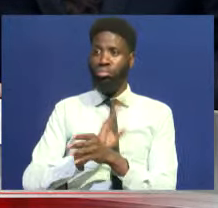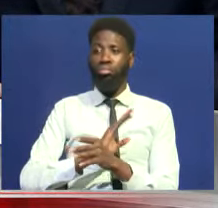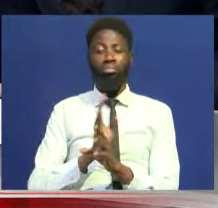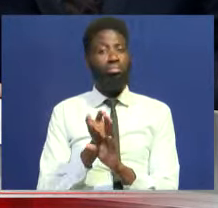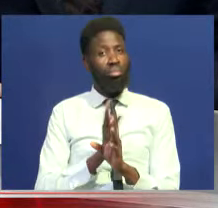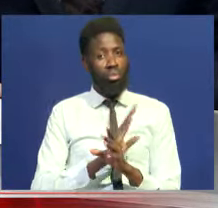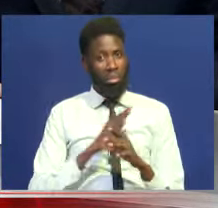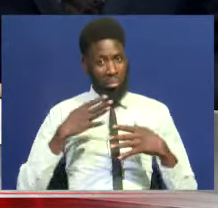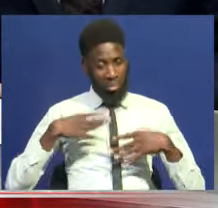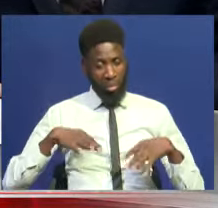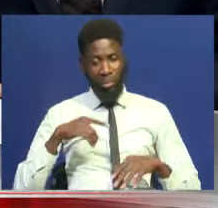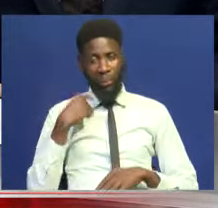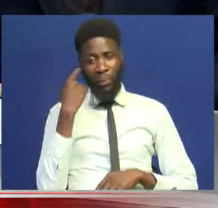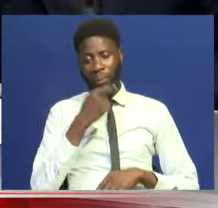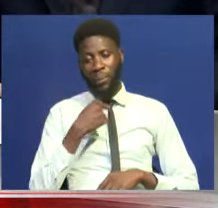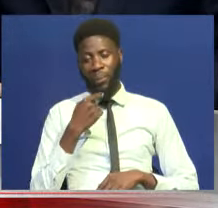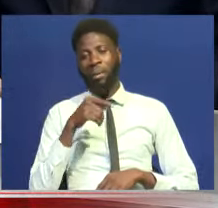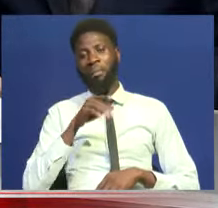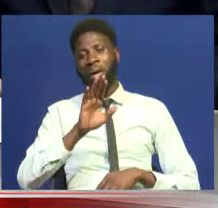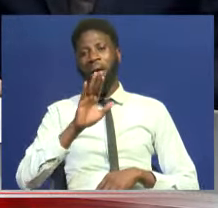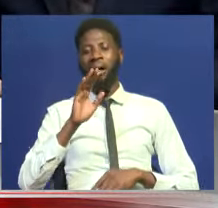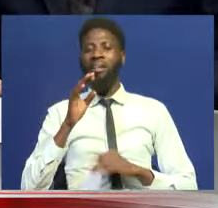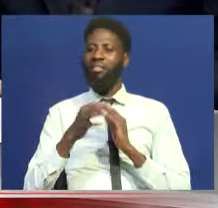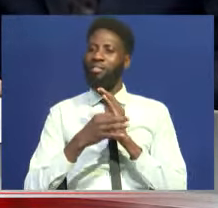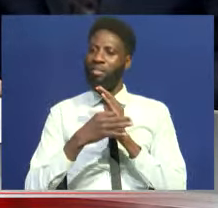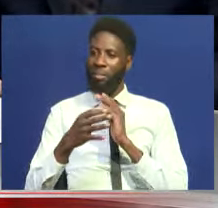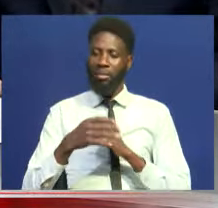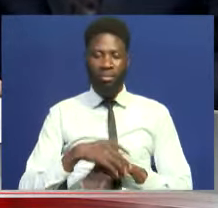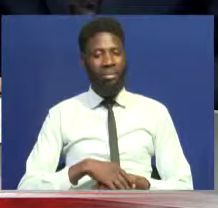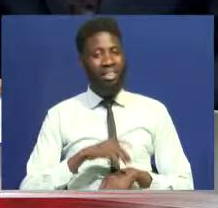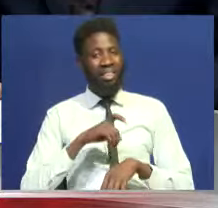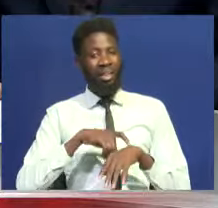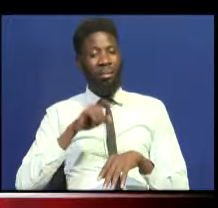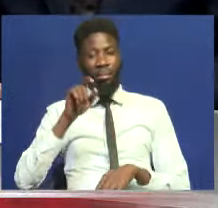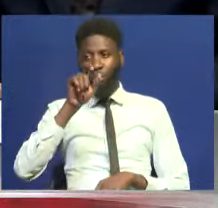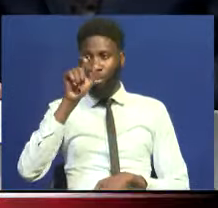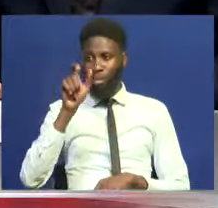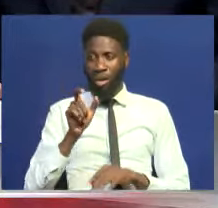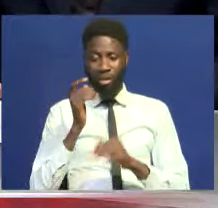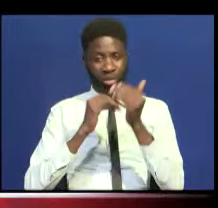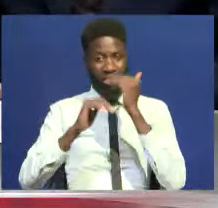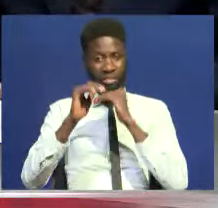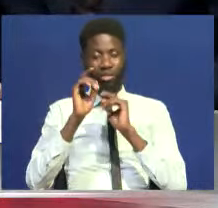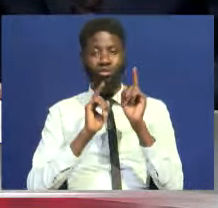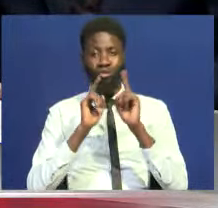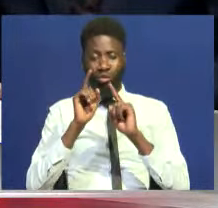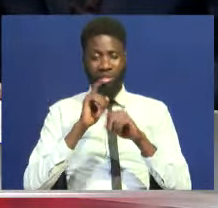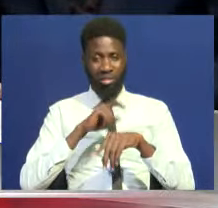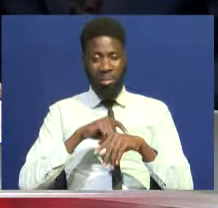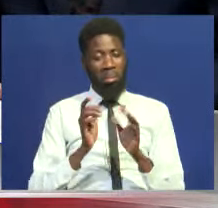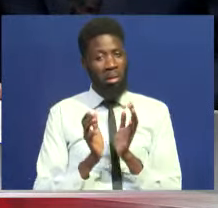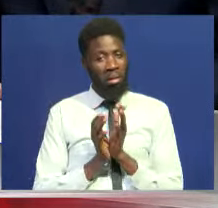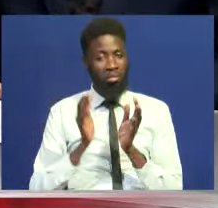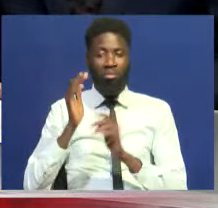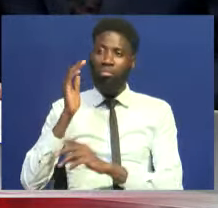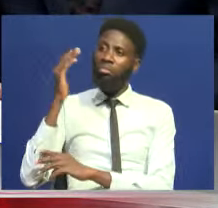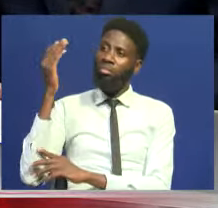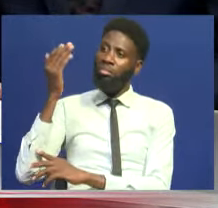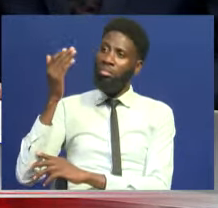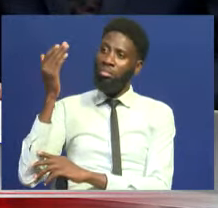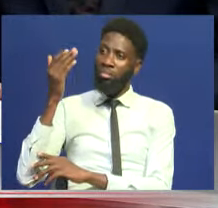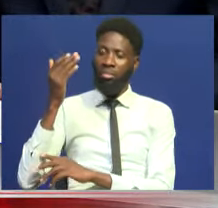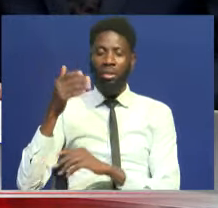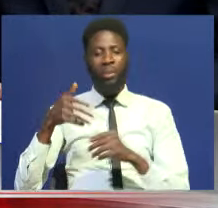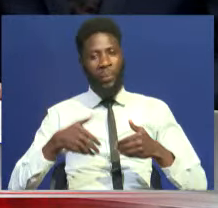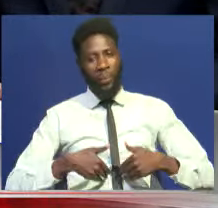na ushawishi mkubwa. Akizungumza katika chuo kikuu cha Pwani kaunti ya Kilifi wakati wa mhadhara kwa vijana kuhusu uongozi bora,